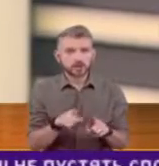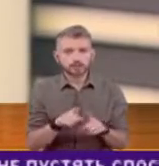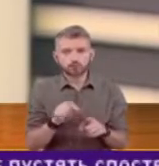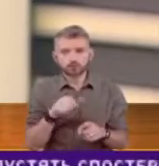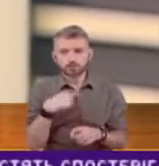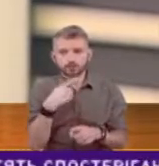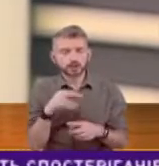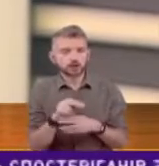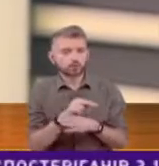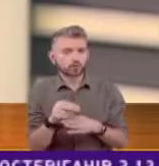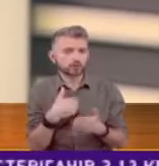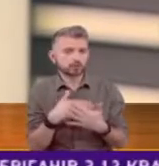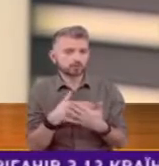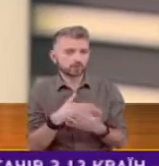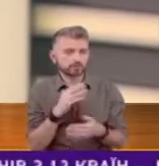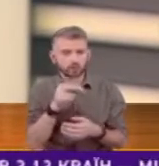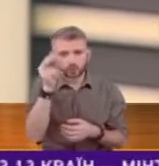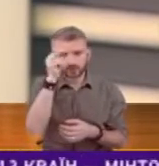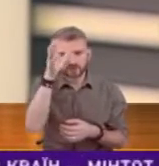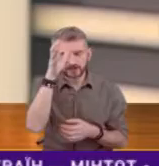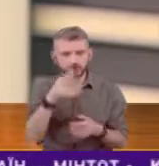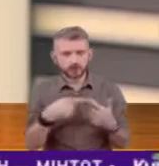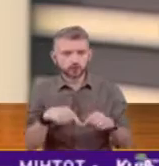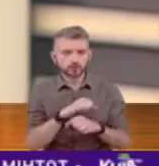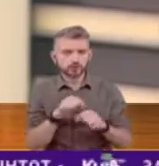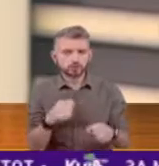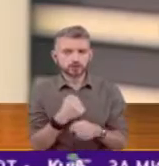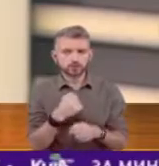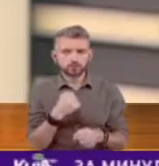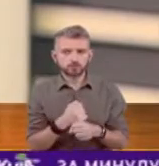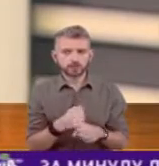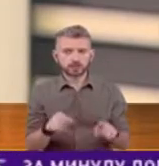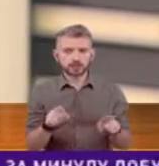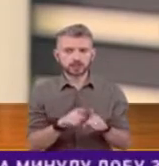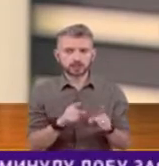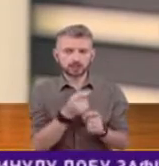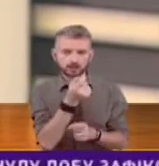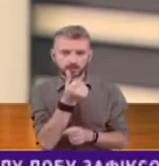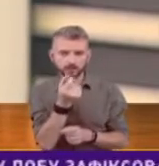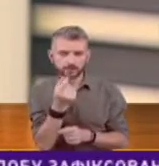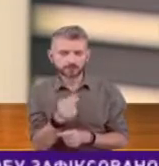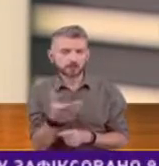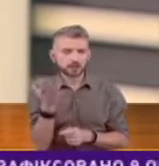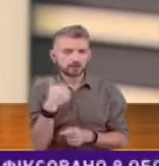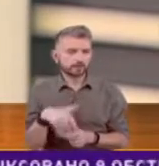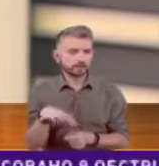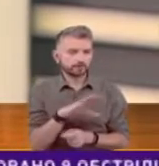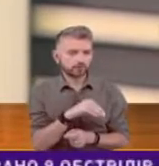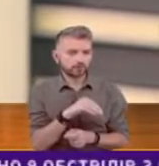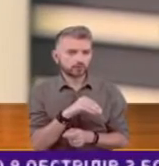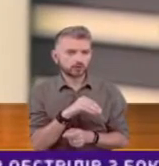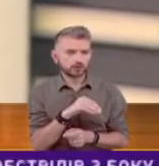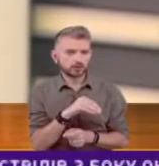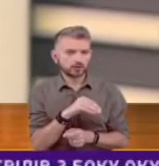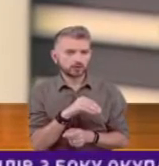про ремонт, наприклад, саме в освітній галузі. Ну, не можна робити отакі крапкові речі, що давайте ми всюди позакидаємо